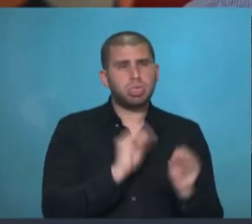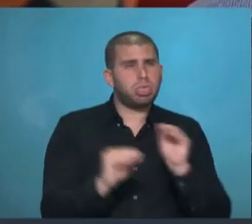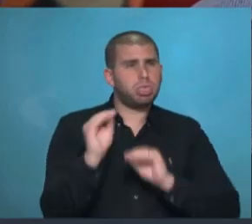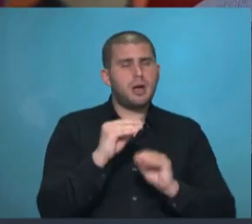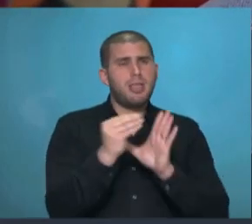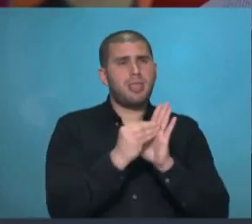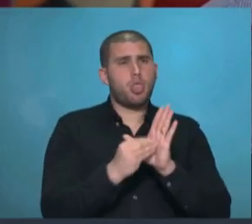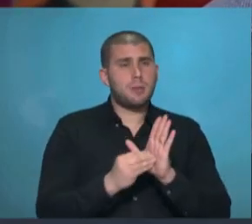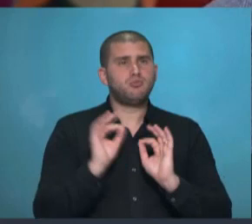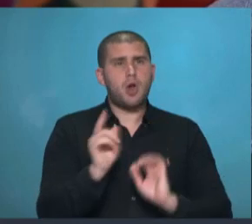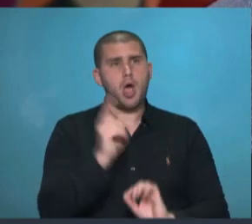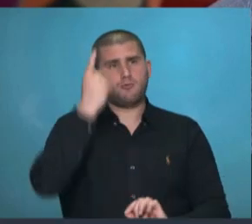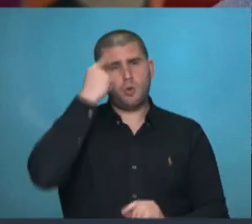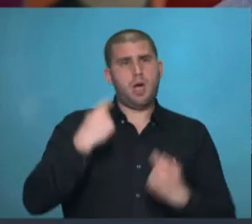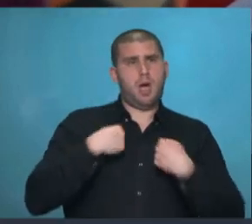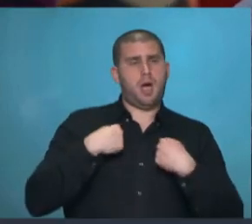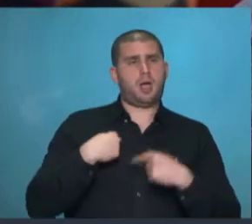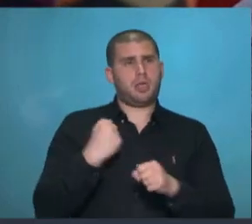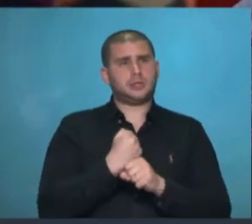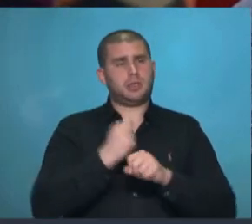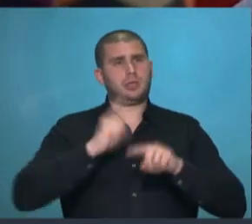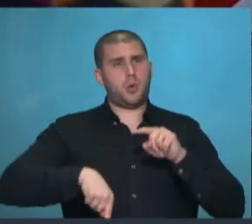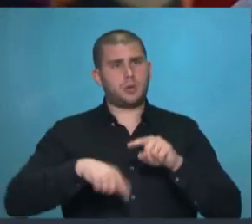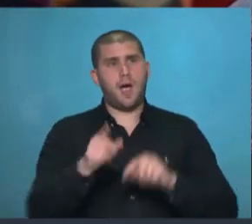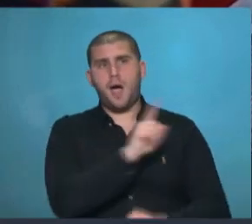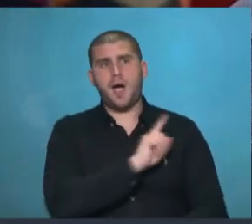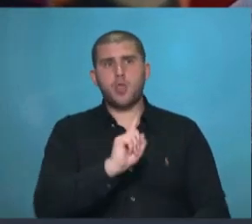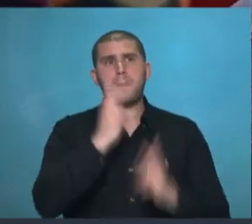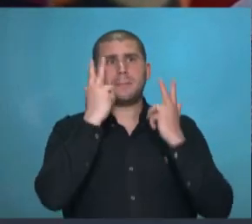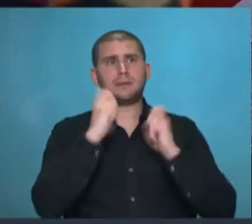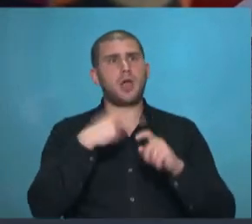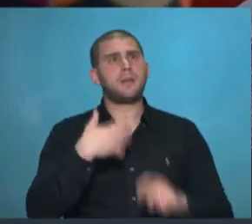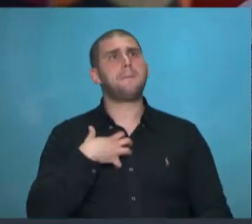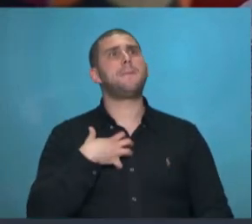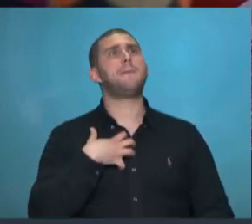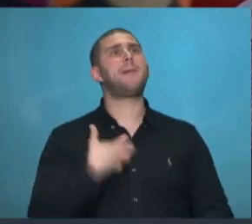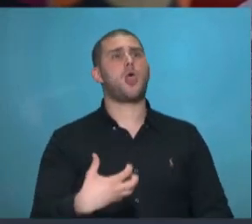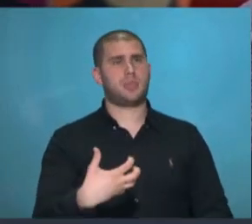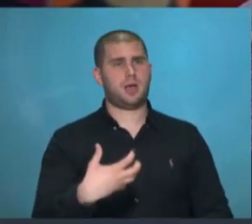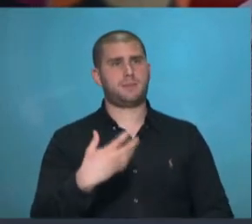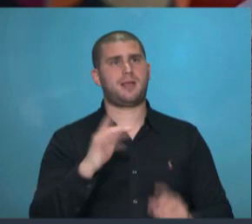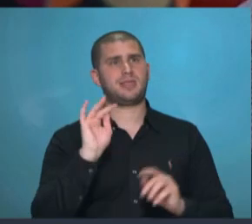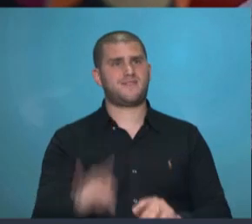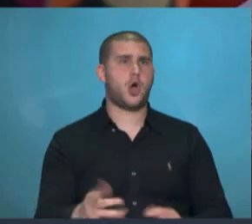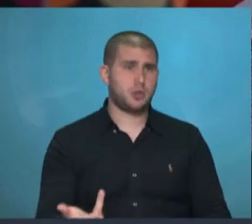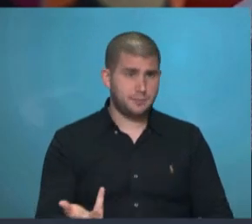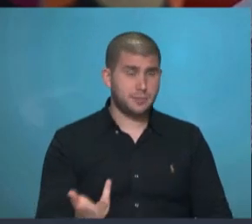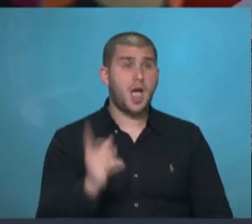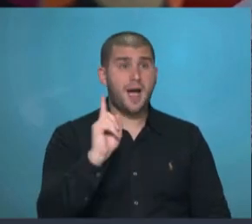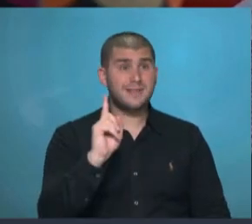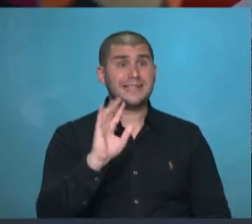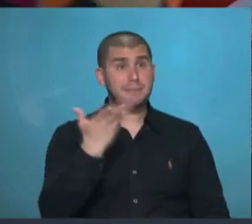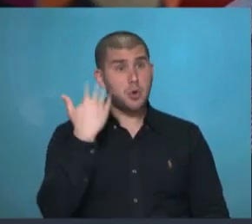את הנתונים כדי שלא יחשבו שעשית את הטעות. הם לא, אף אחד לא ציפה להיות מיליונר מהתביעות, אבל אם